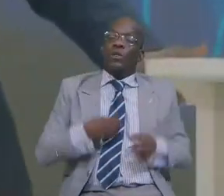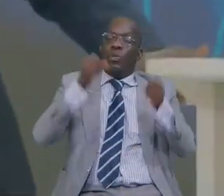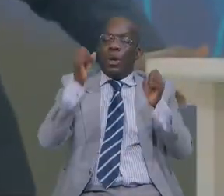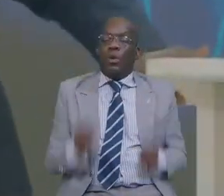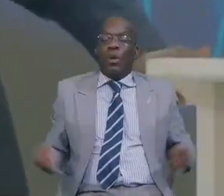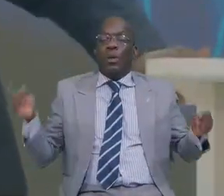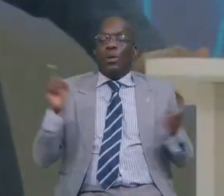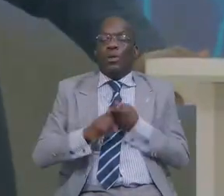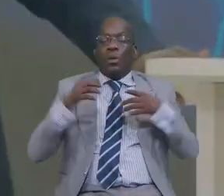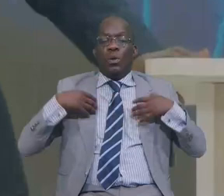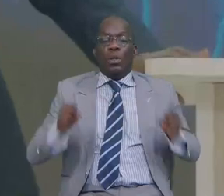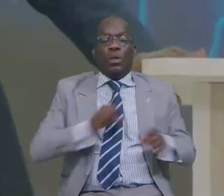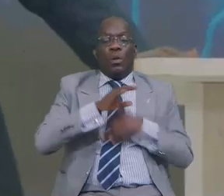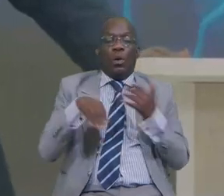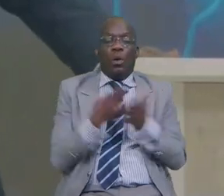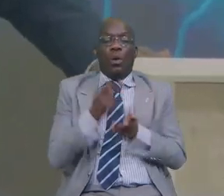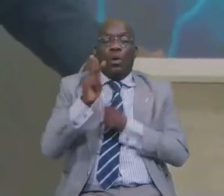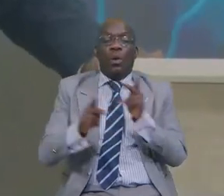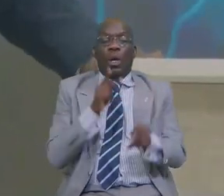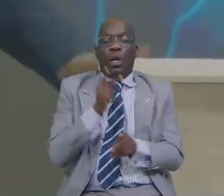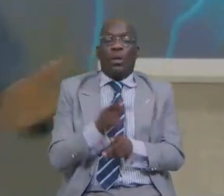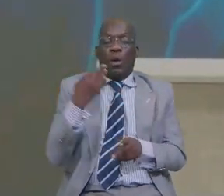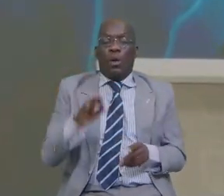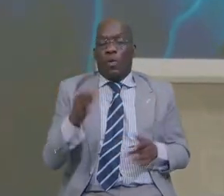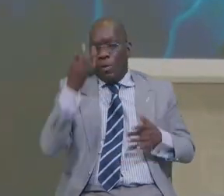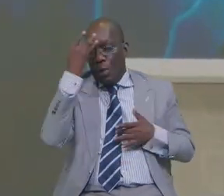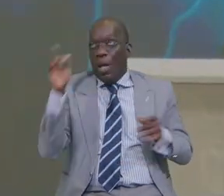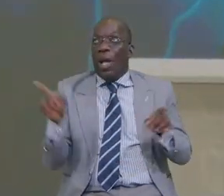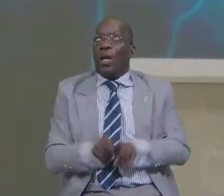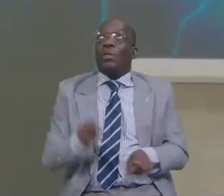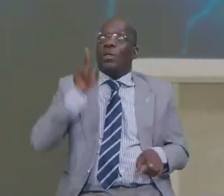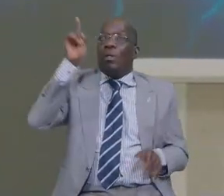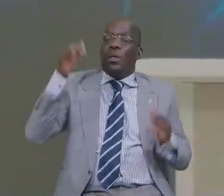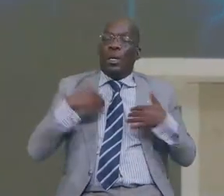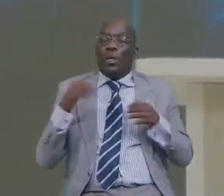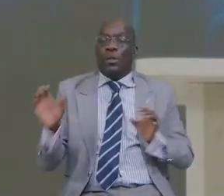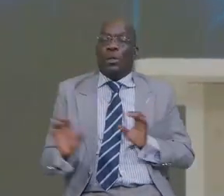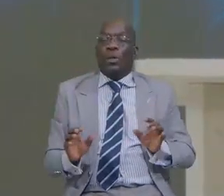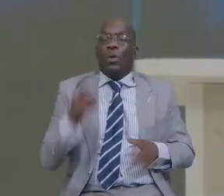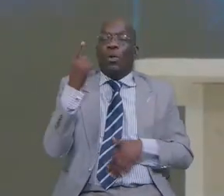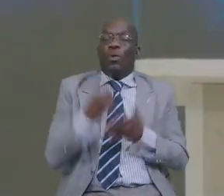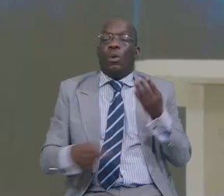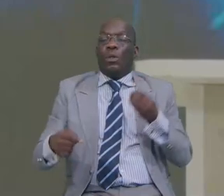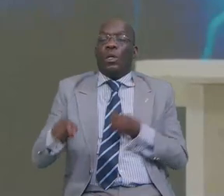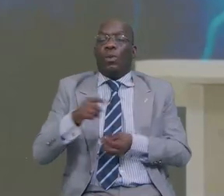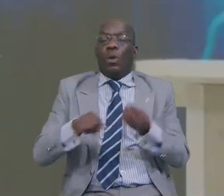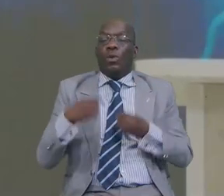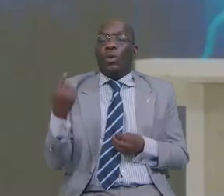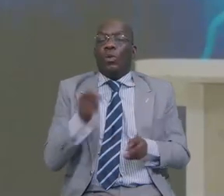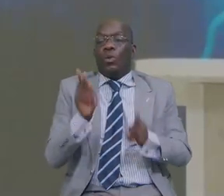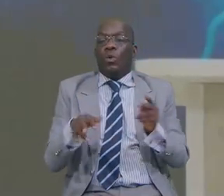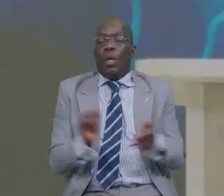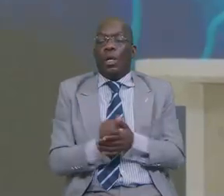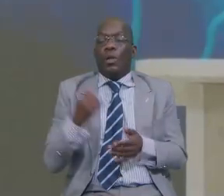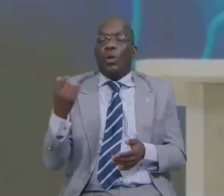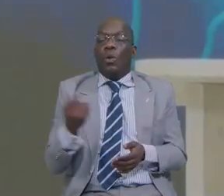de guérir toute maladie comme lui l'a fait. Et ceux qui